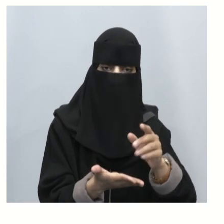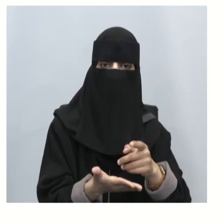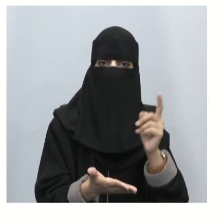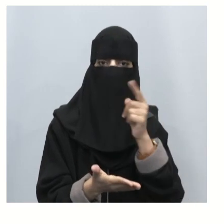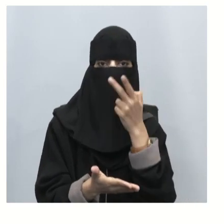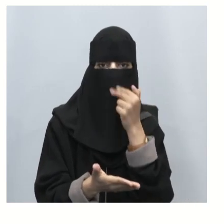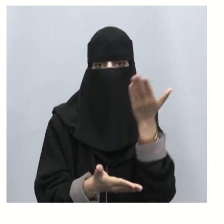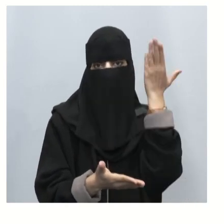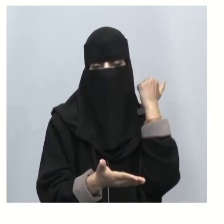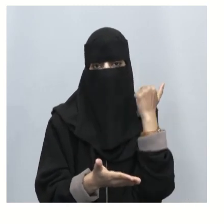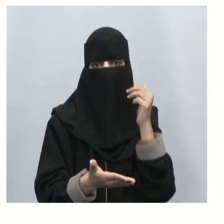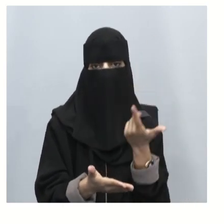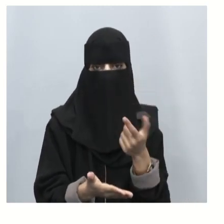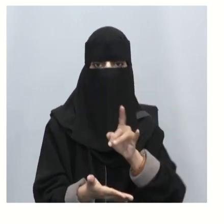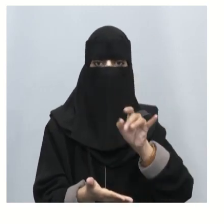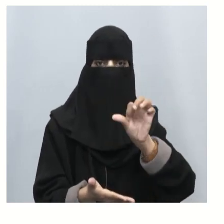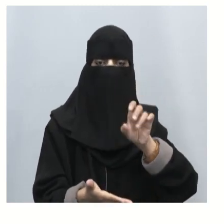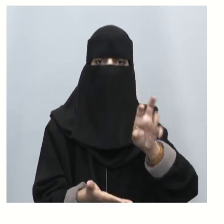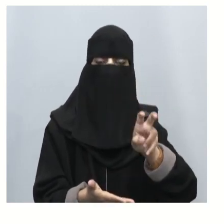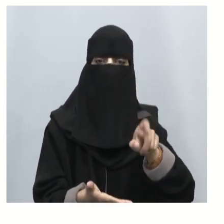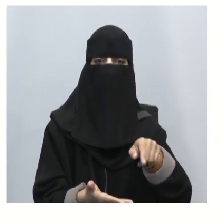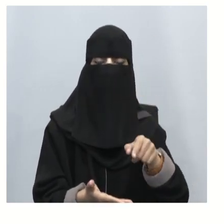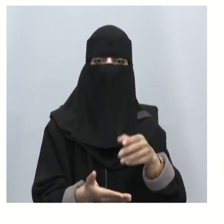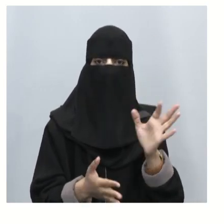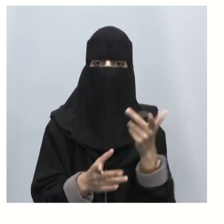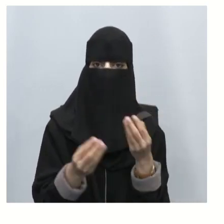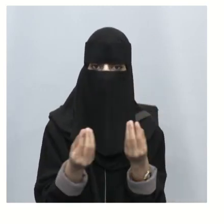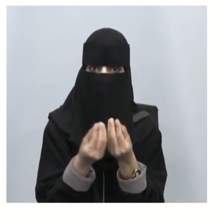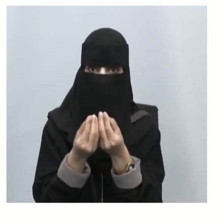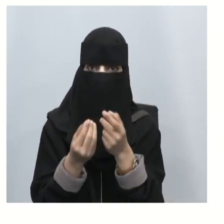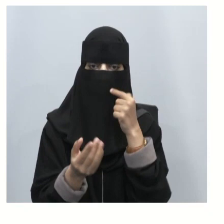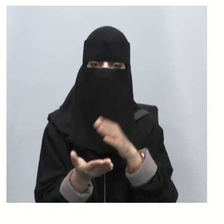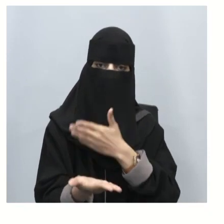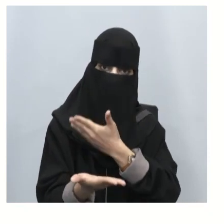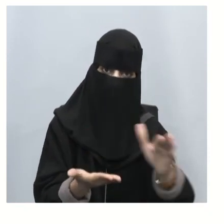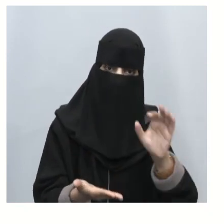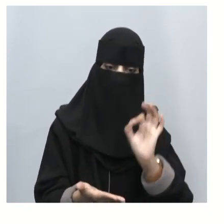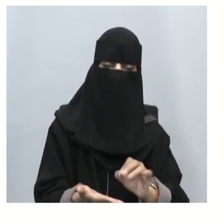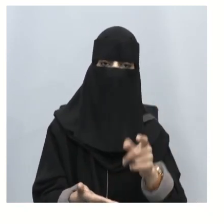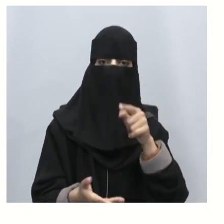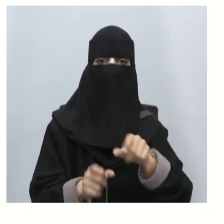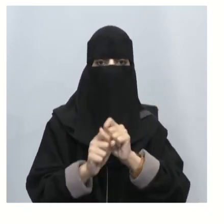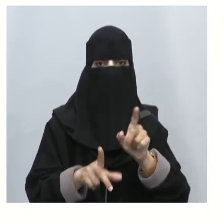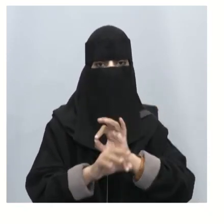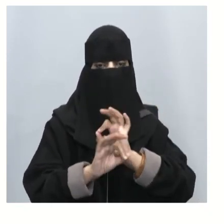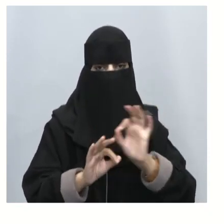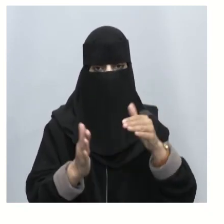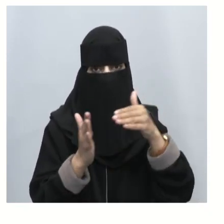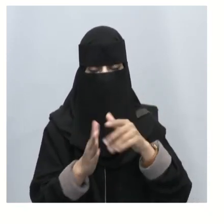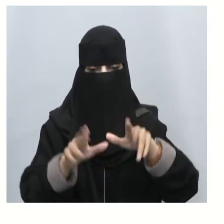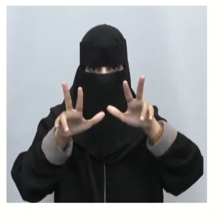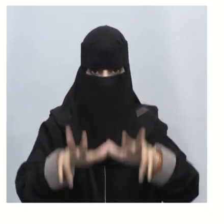السابقه الدوله الامويه وجميع المعارضين له هنا تمكن من تثبيت حكم الدوله